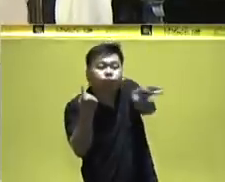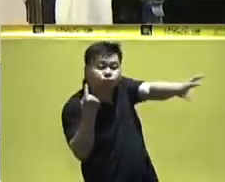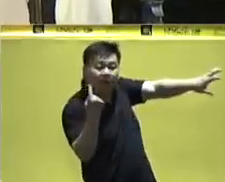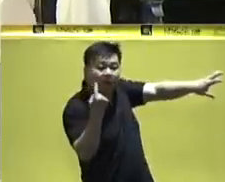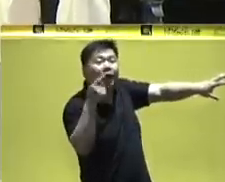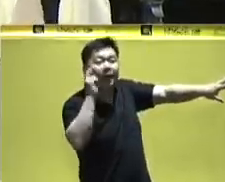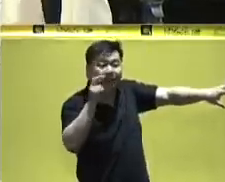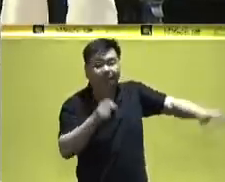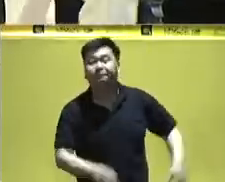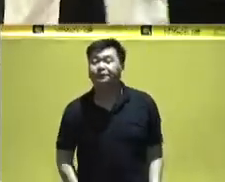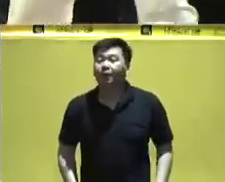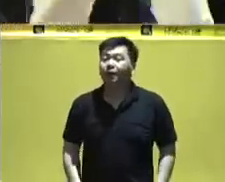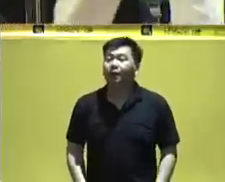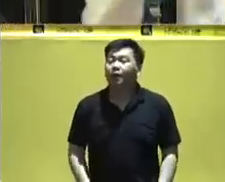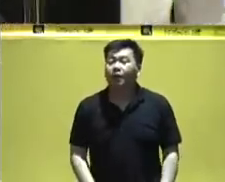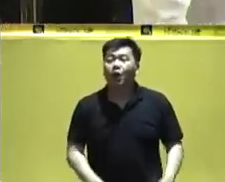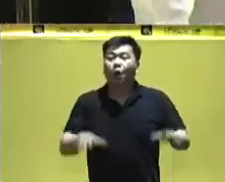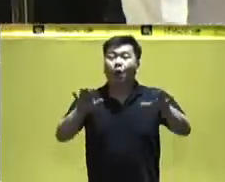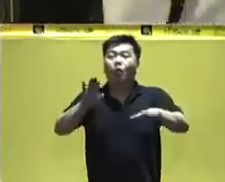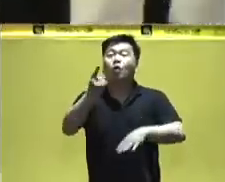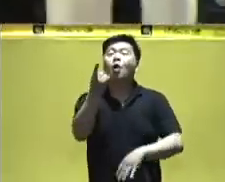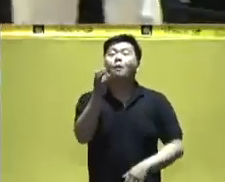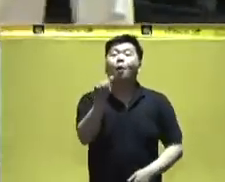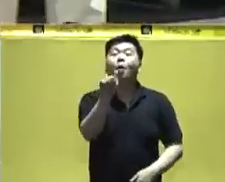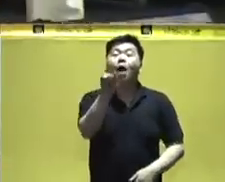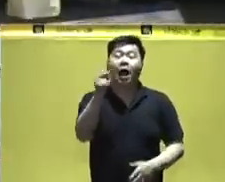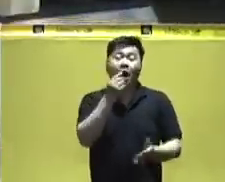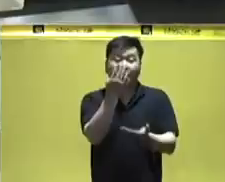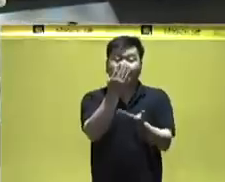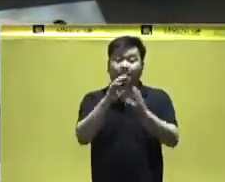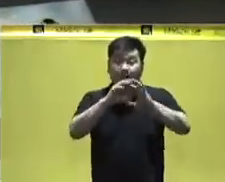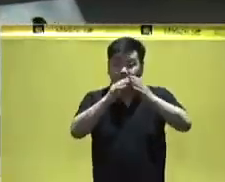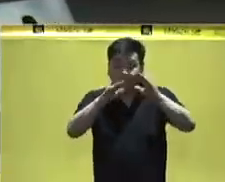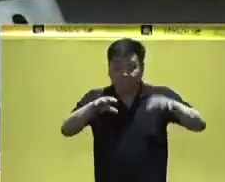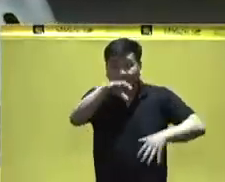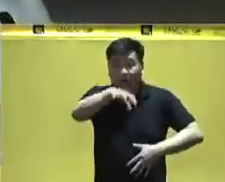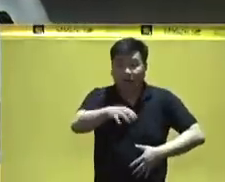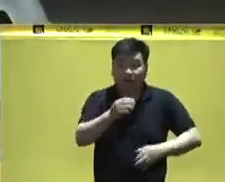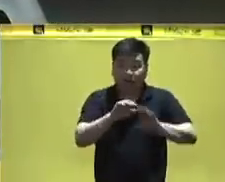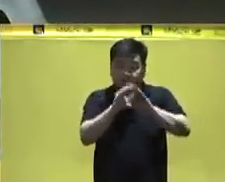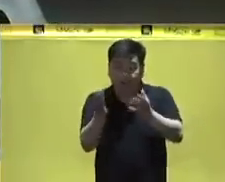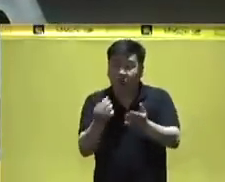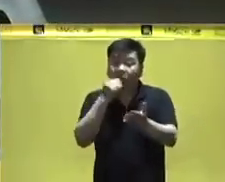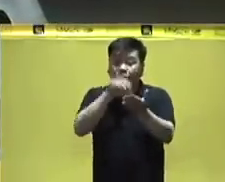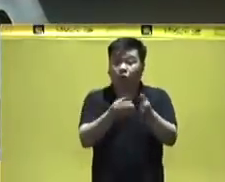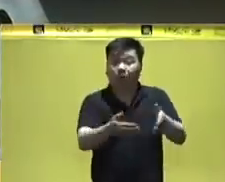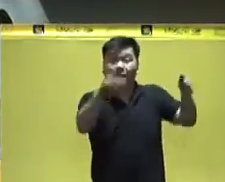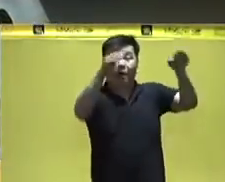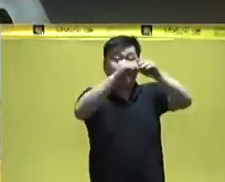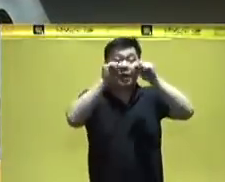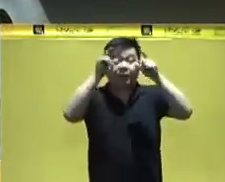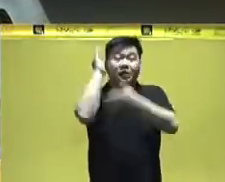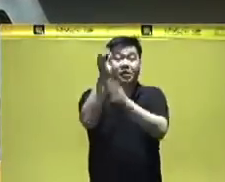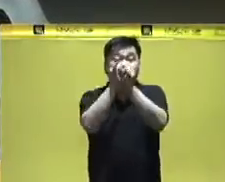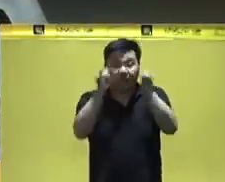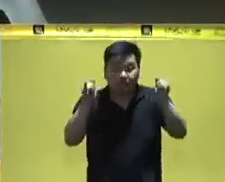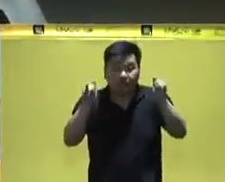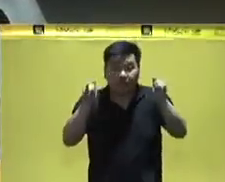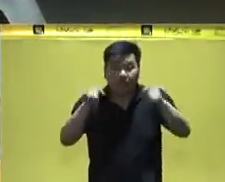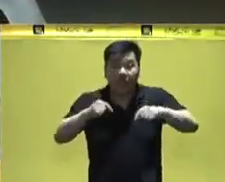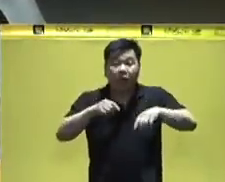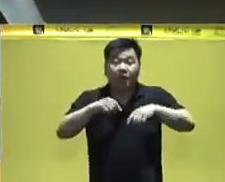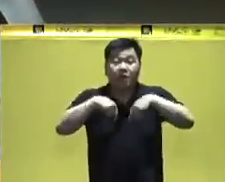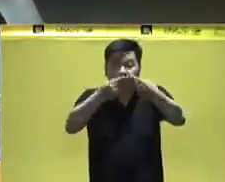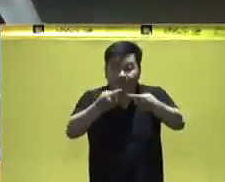저희 일어나서 봉하마을의 묘비명에는 이렇게 되어 있습니다. 깨어있는 시민들의 민주주의 최후의 불호는 깨어있는 시민들의